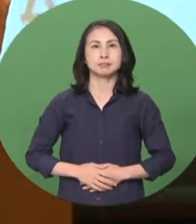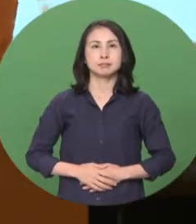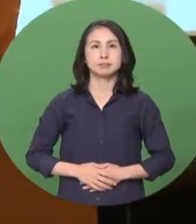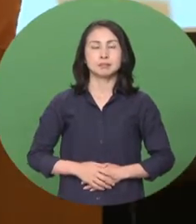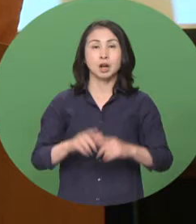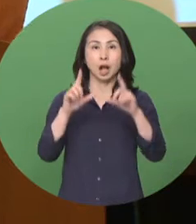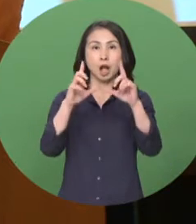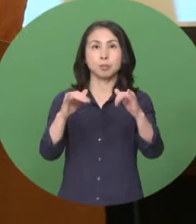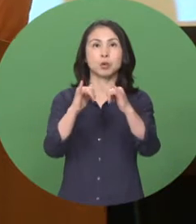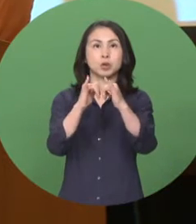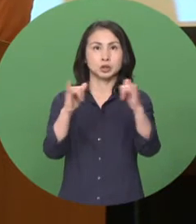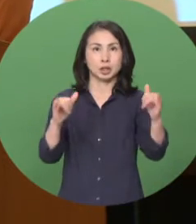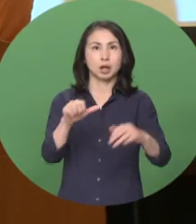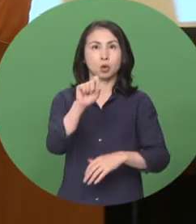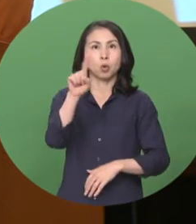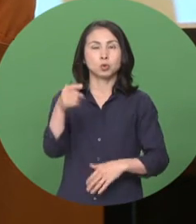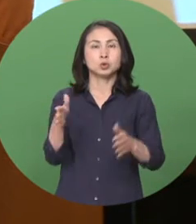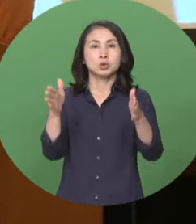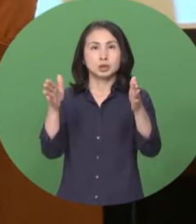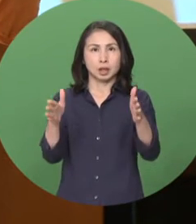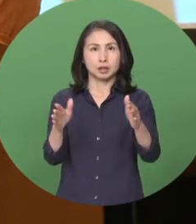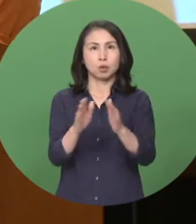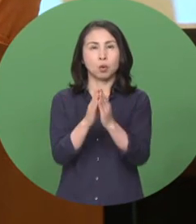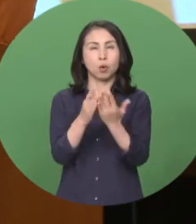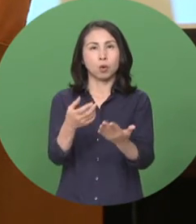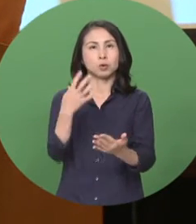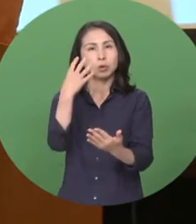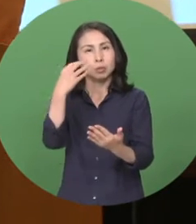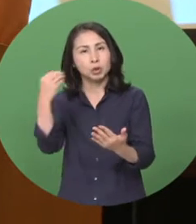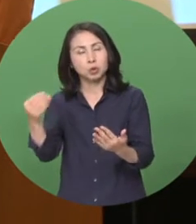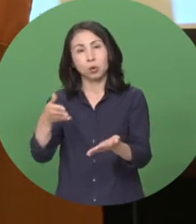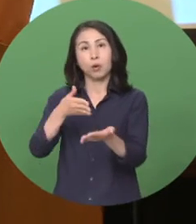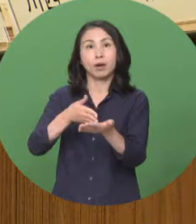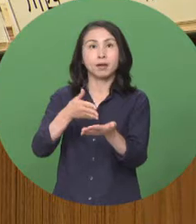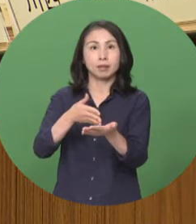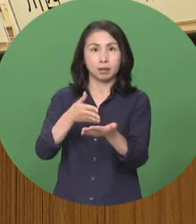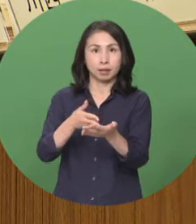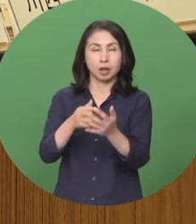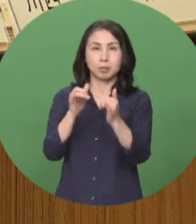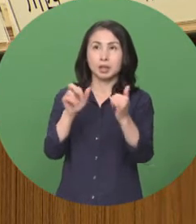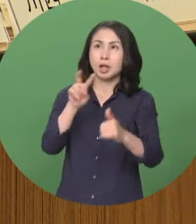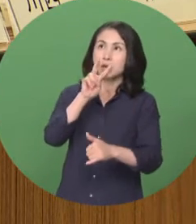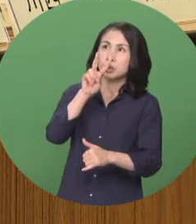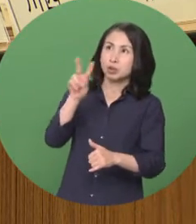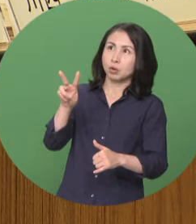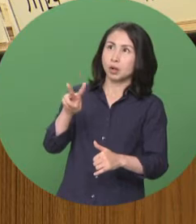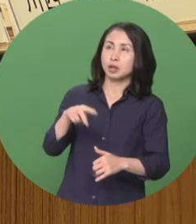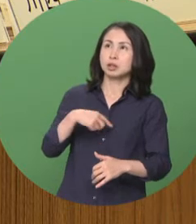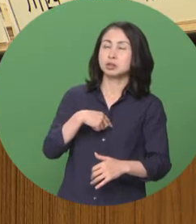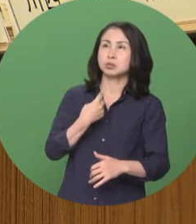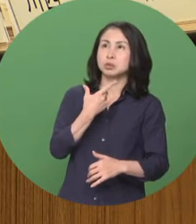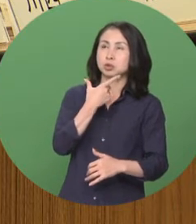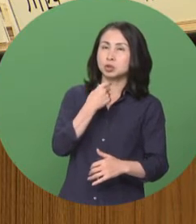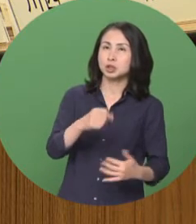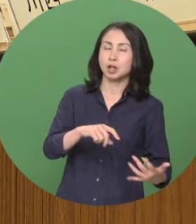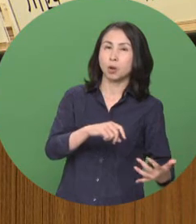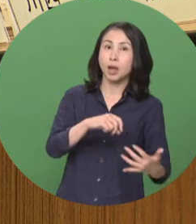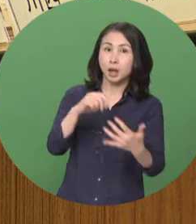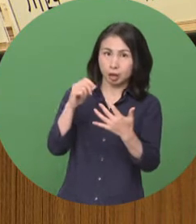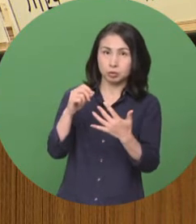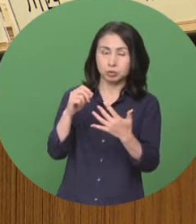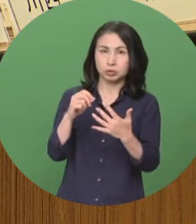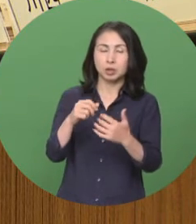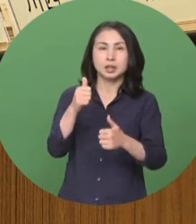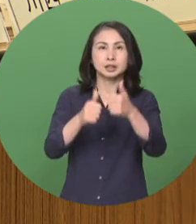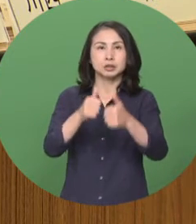発表者が5分間で本の魅力を語り、最も読みたくなった作品チャンプ本を観戦者が投票